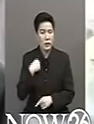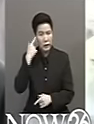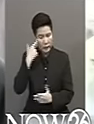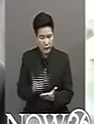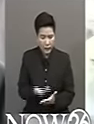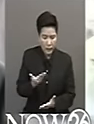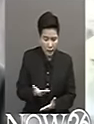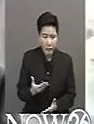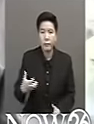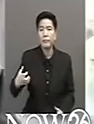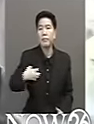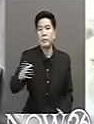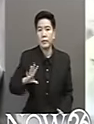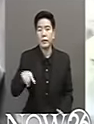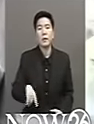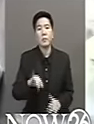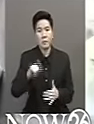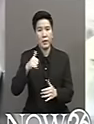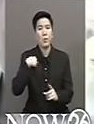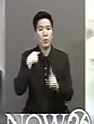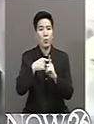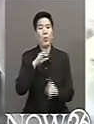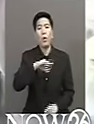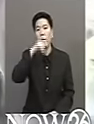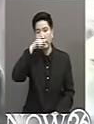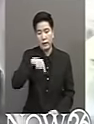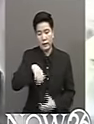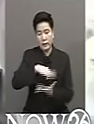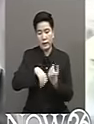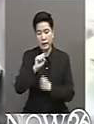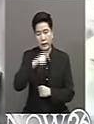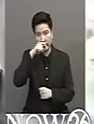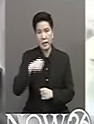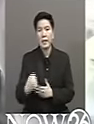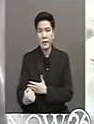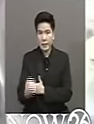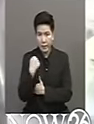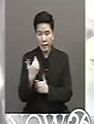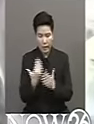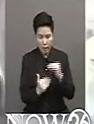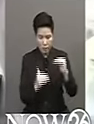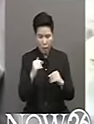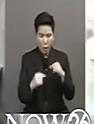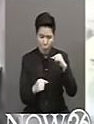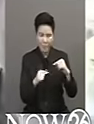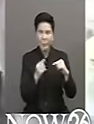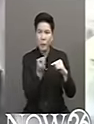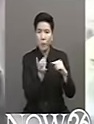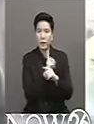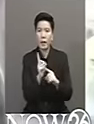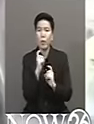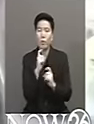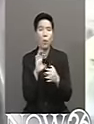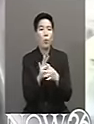จะซื้อเท่าไหร่ซึ่งจริงๆแล้วเนี่ยมันจะกลายเป็นบวกของเรามากกว่าเพราะว่าเศรษฐกิจเราเนี่ยแข็งแกร่งนะครับงดดุลของเราโอเคติดลบนิดหน่อยแต่ก็ไม่ได้เป็น